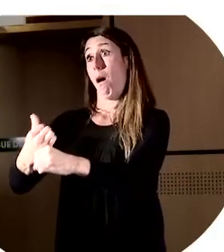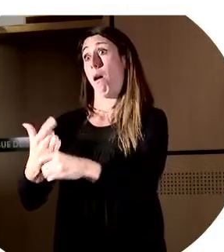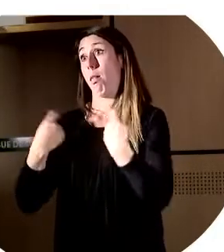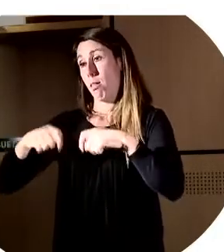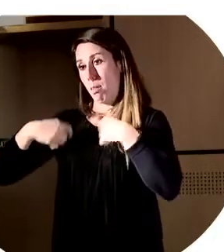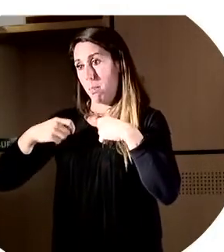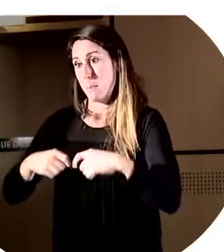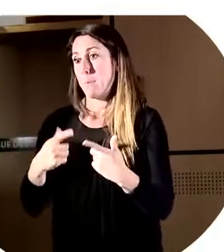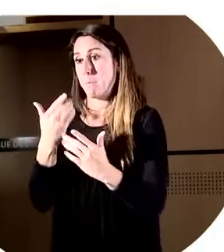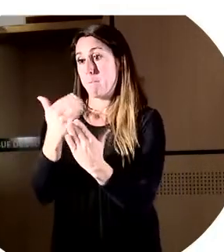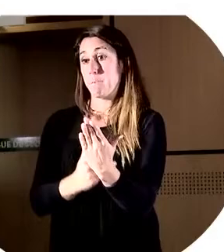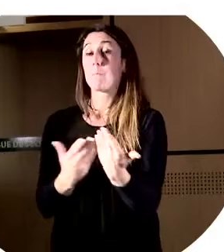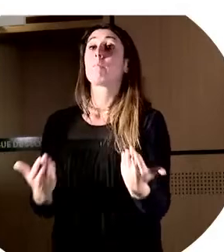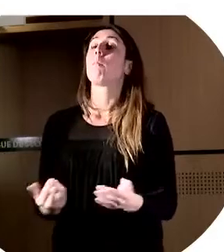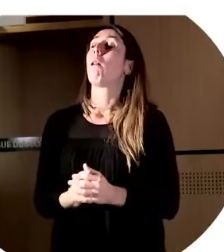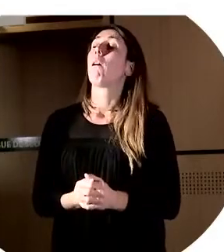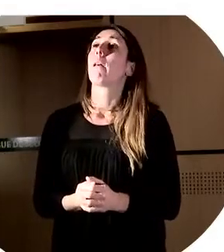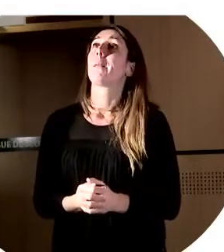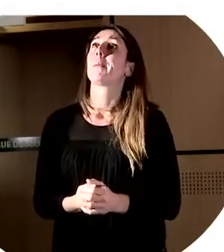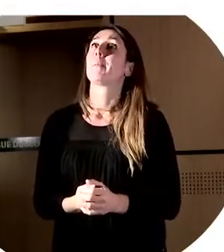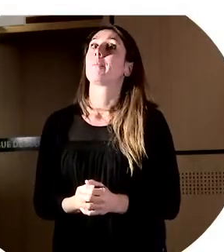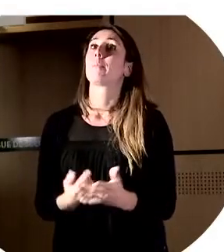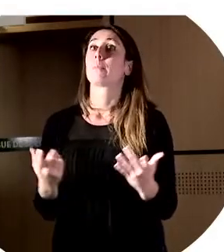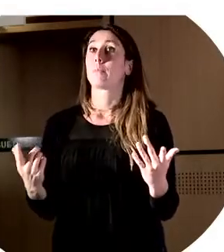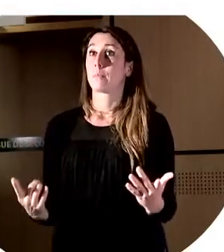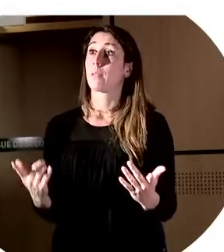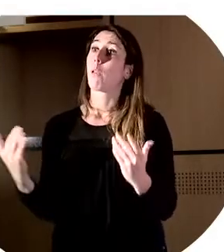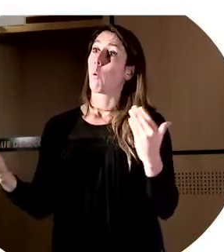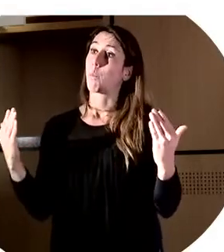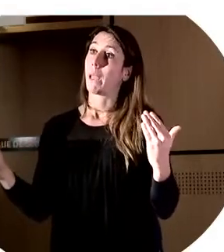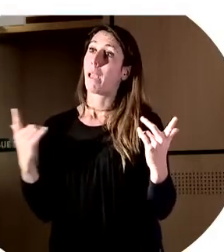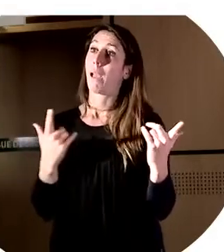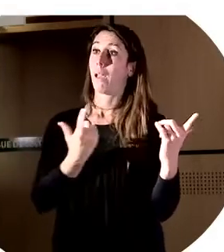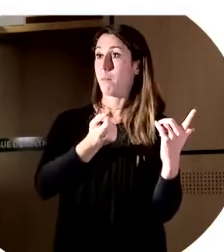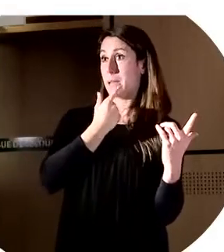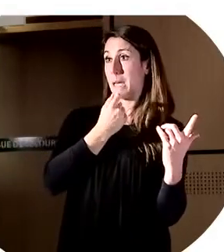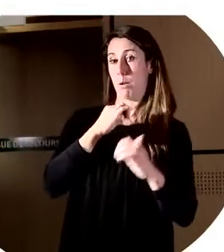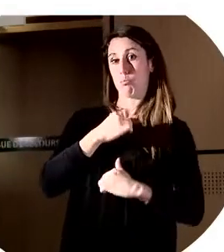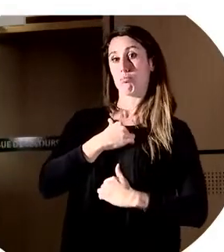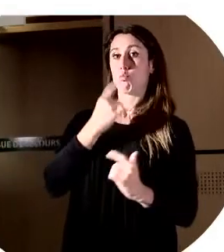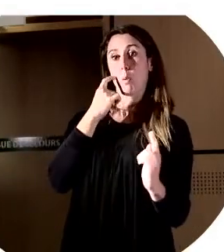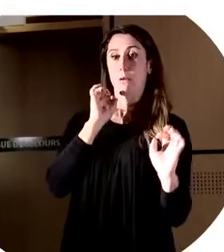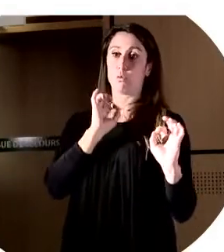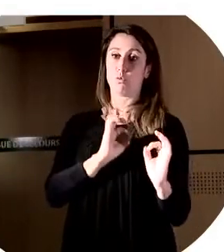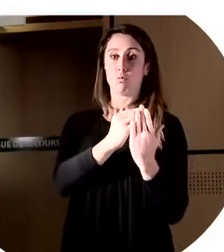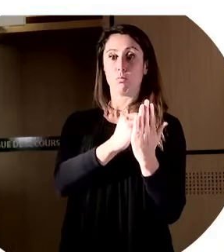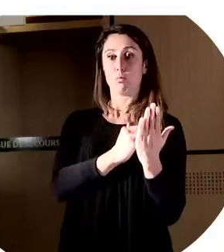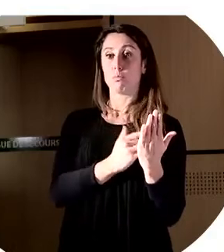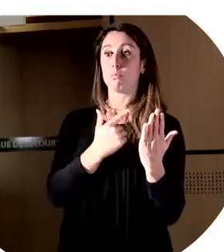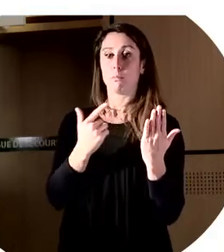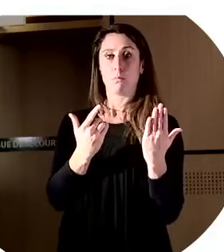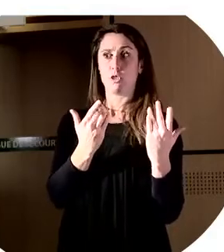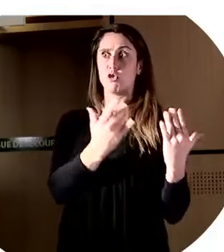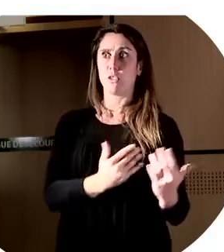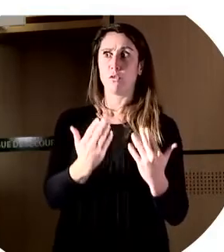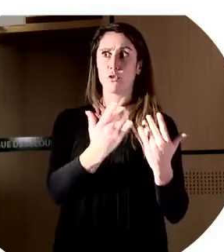fait, si on regarde cette fois-ci les chiffres d'observance du médicament, on s'aperçoit que pour toutes ces maladies, il